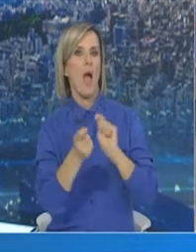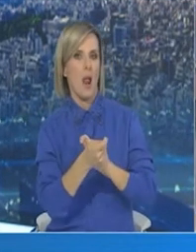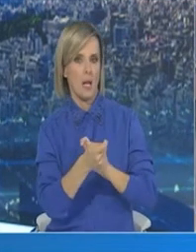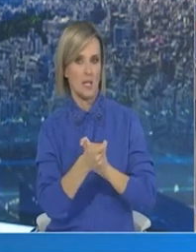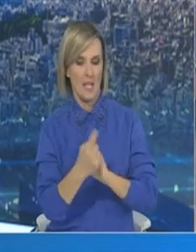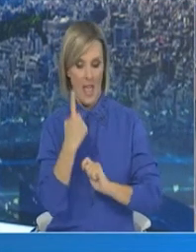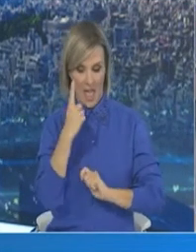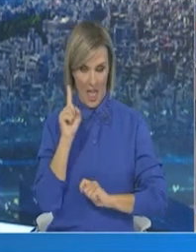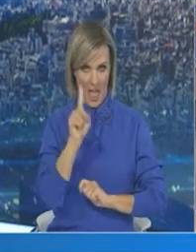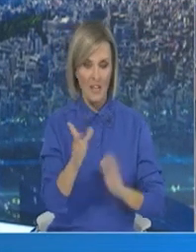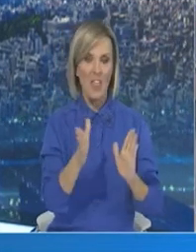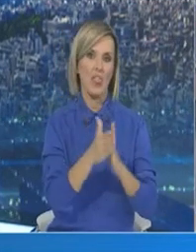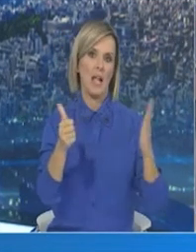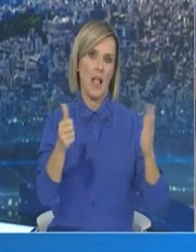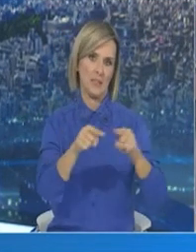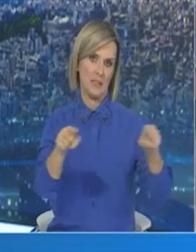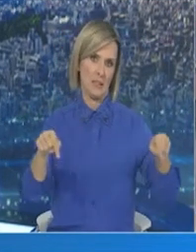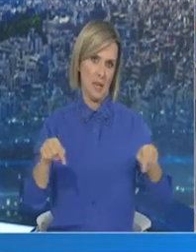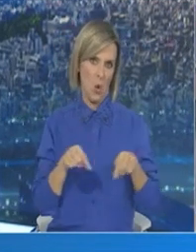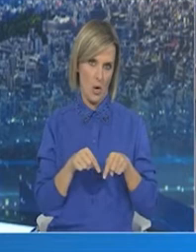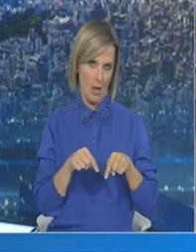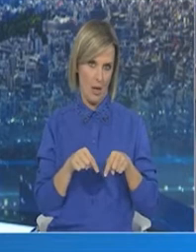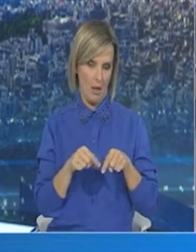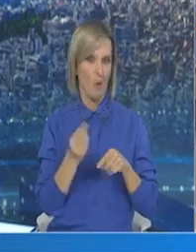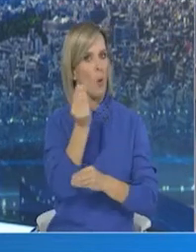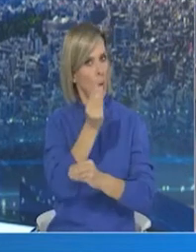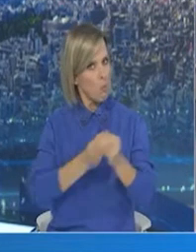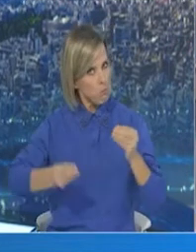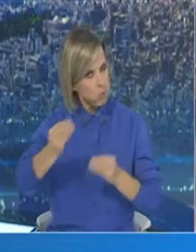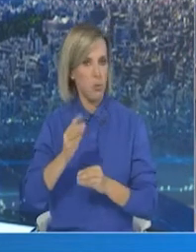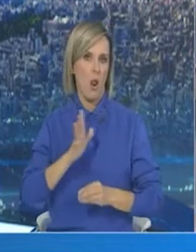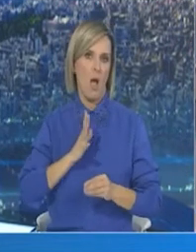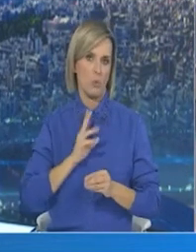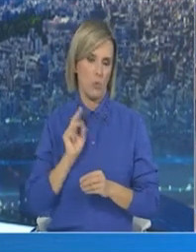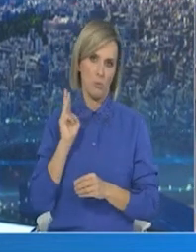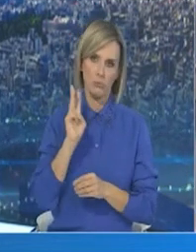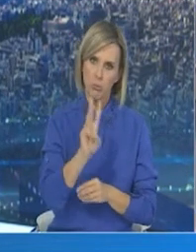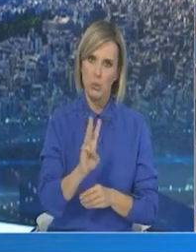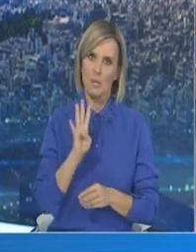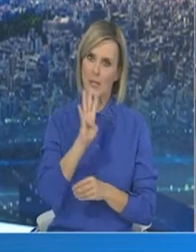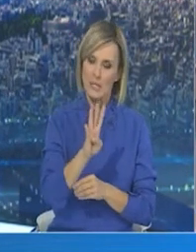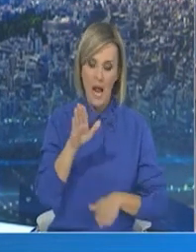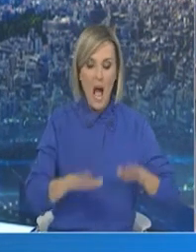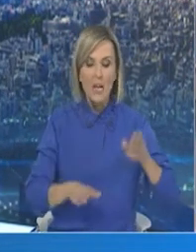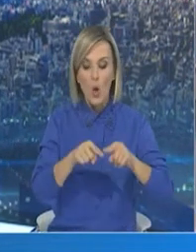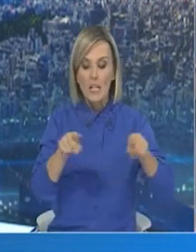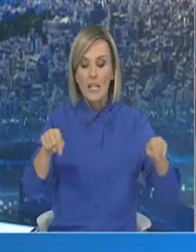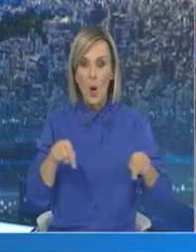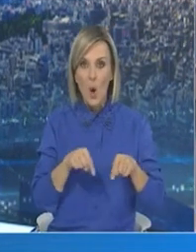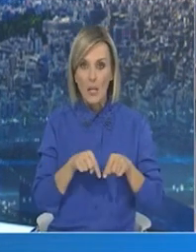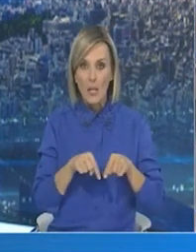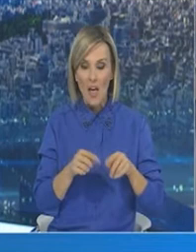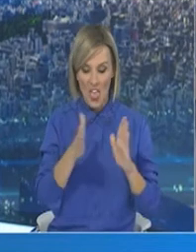Ιουνίου, με σκοπό την αποφυγή των ουρών εκτός καταστήματος, ειδικά όπου υπάρχουν περισσότερα του ενός καταστήματα και οι ουρές